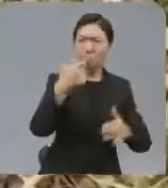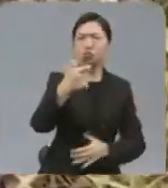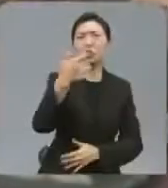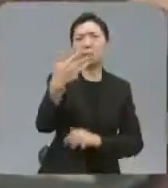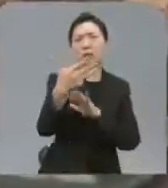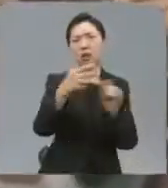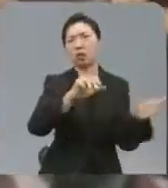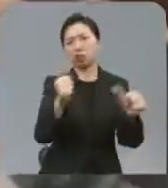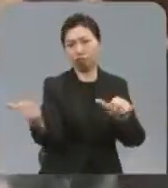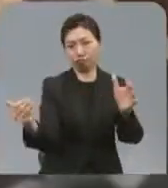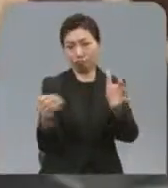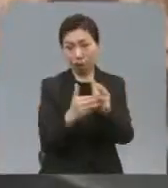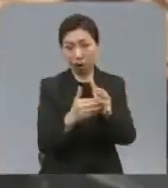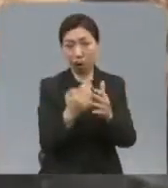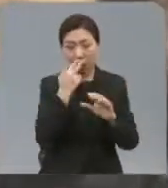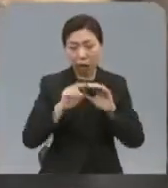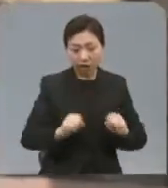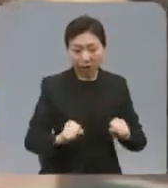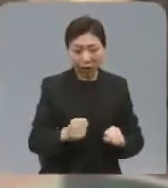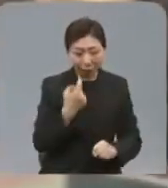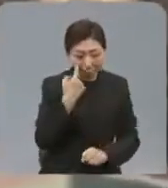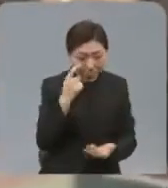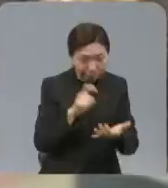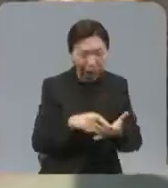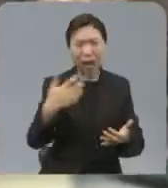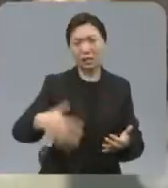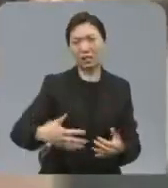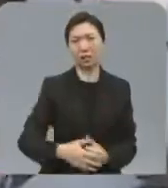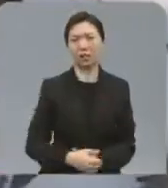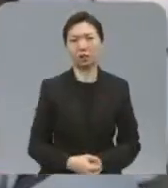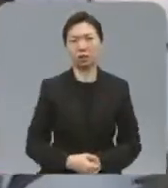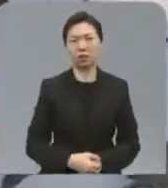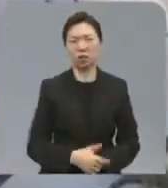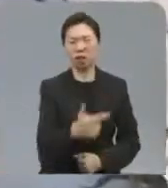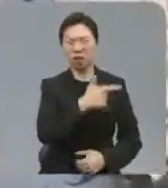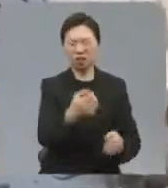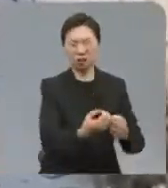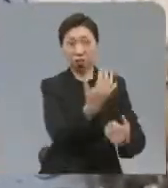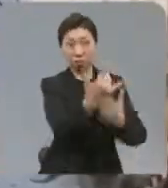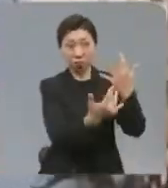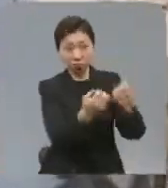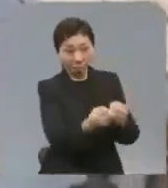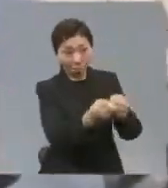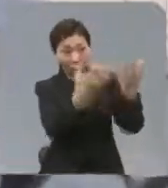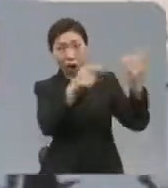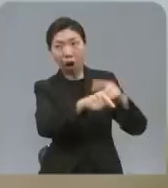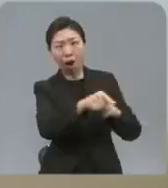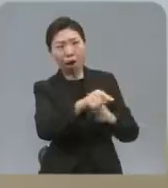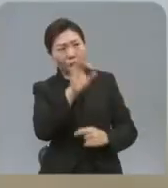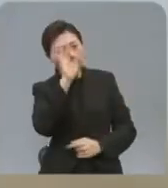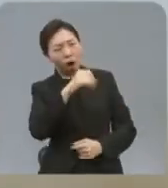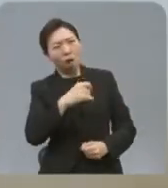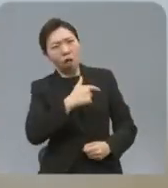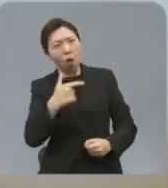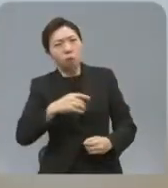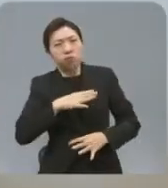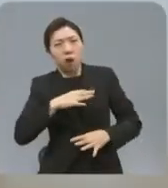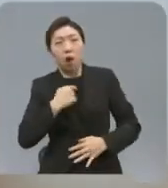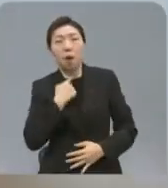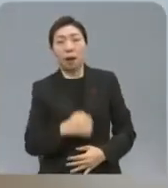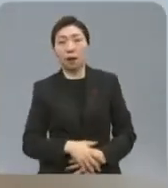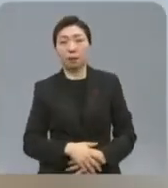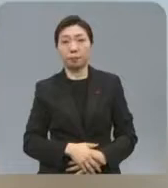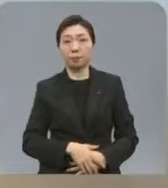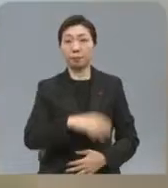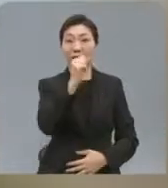der nepalesischen Hauptstadt Kathmandu in Richtung pokara gestartet war stürzt am Sonntagvormittag in der Nähe des Flughafens Poker ab